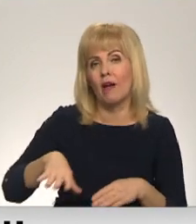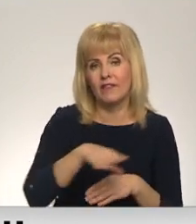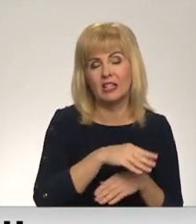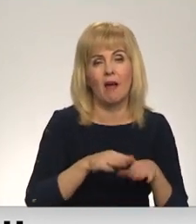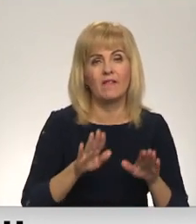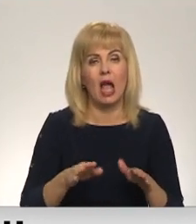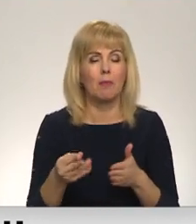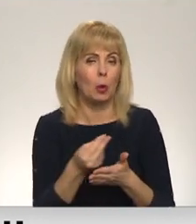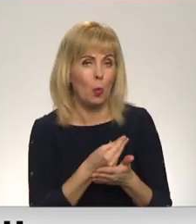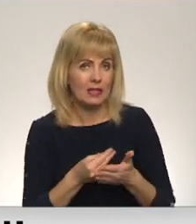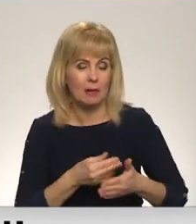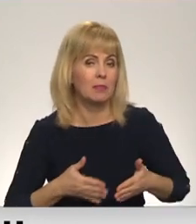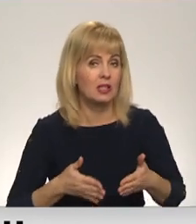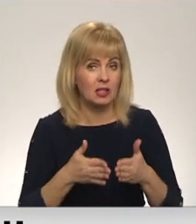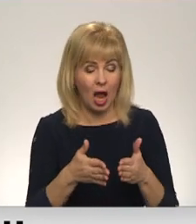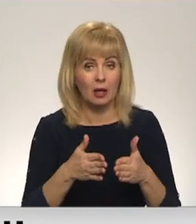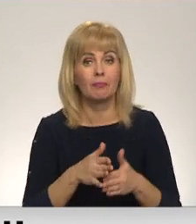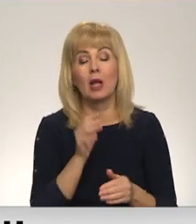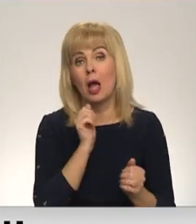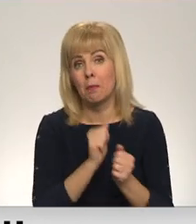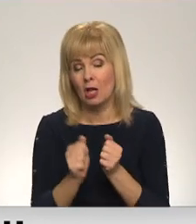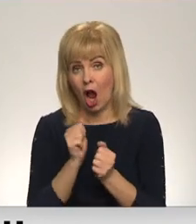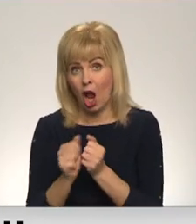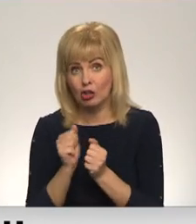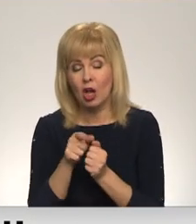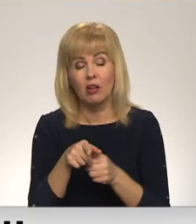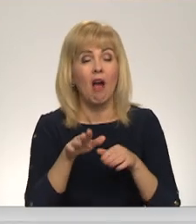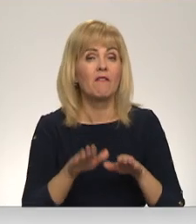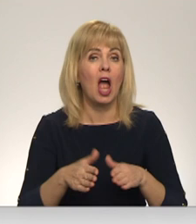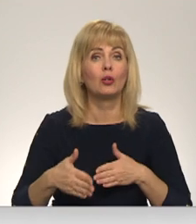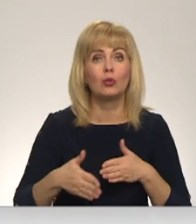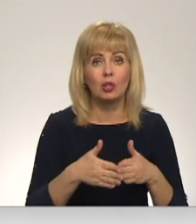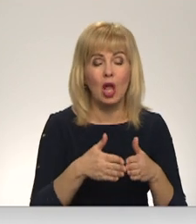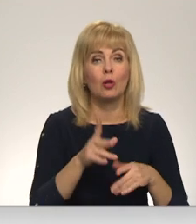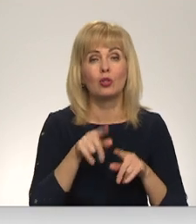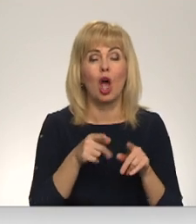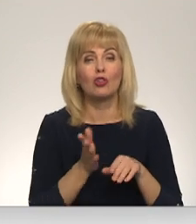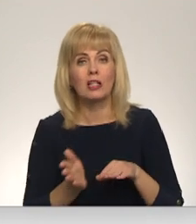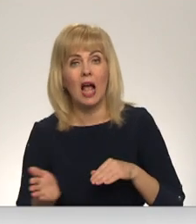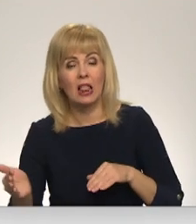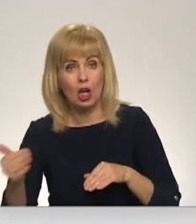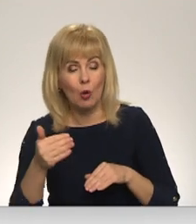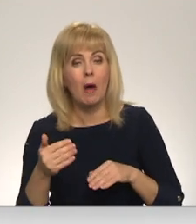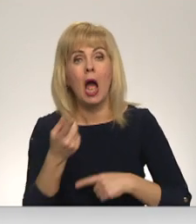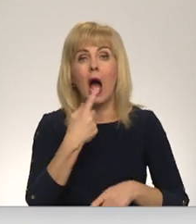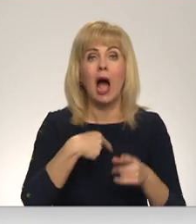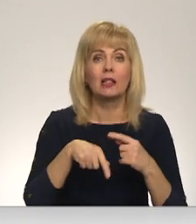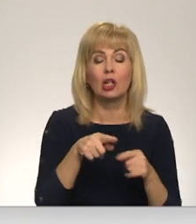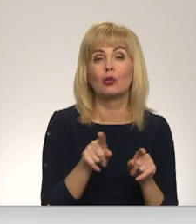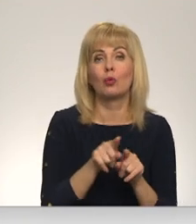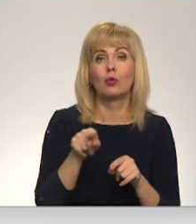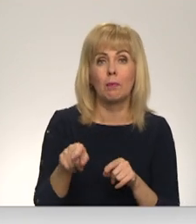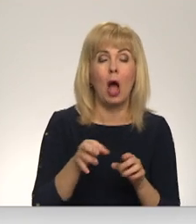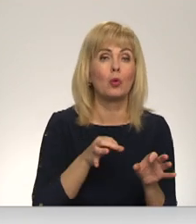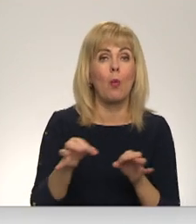vietējas nozīmes ceļiem. Jo bieži vien šie vietējie ceļi izmet tādu līkumu un atgriežas atpakaļ turpat